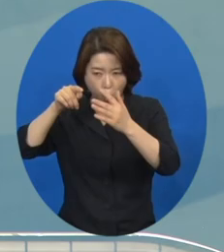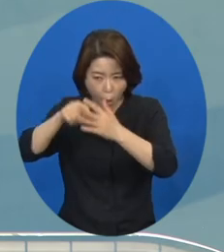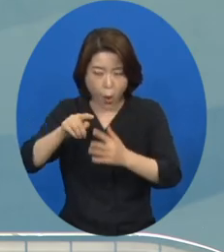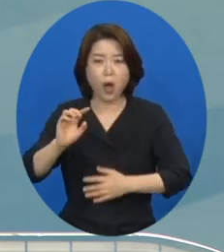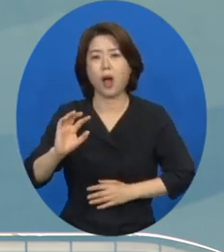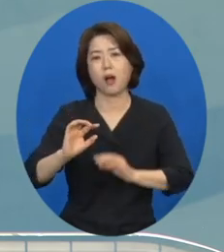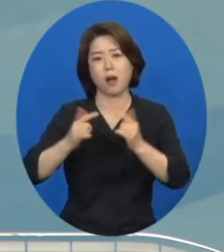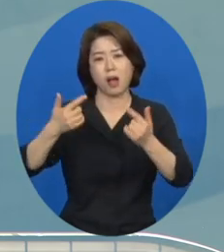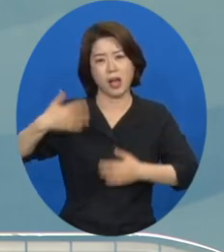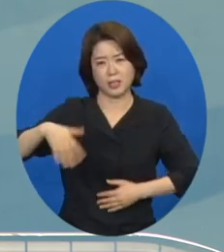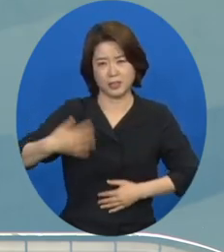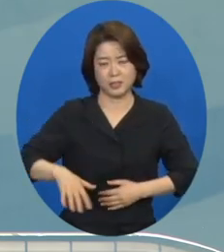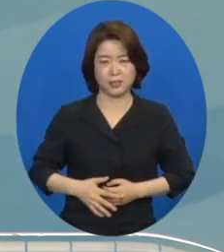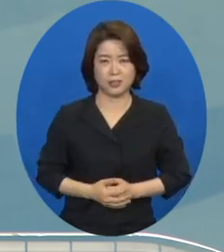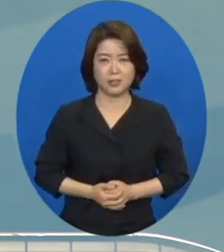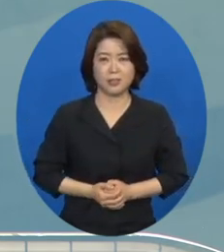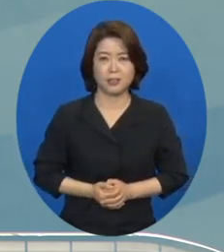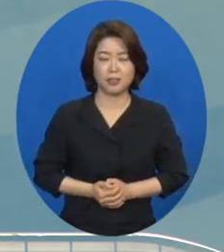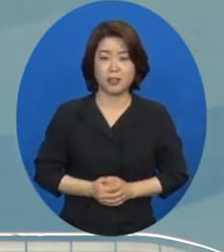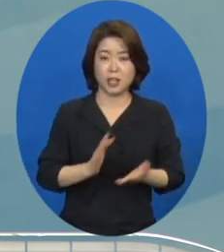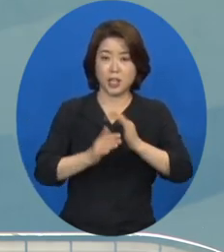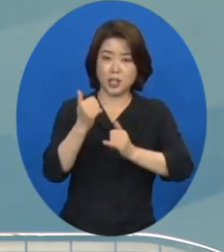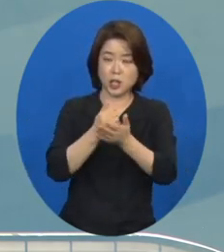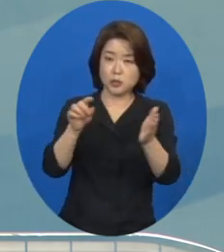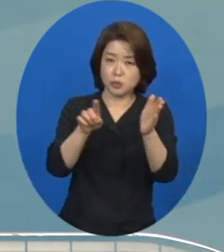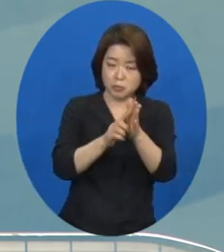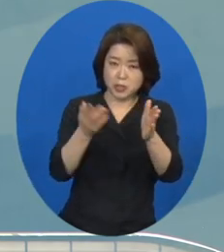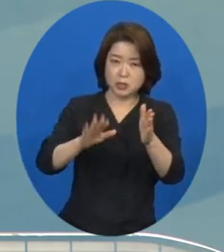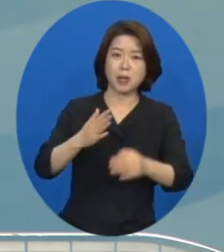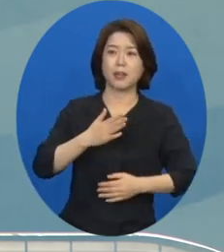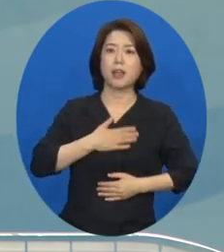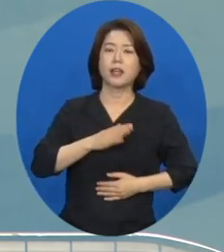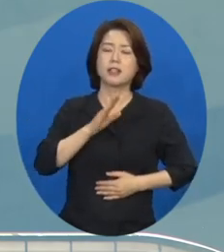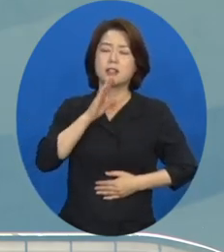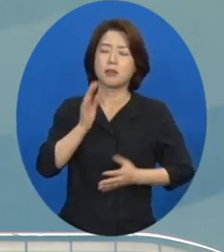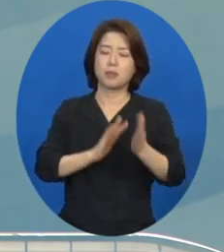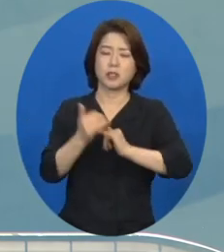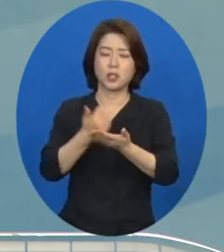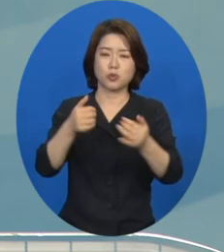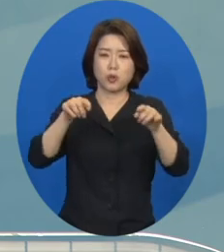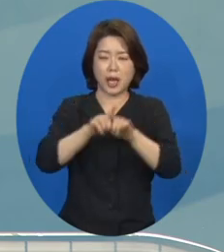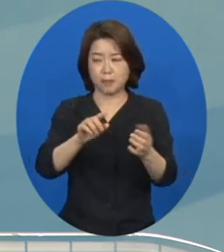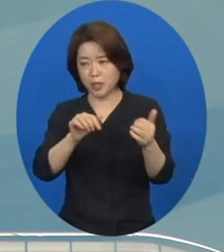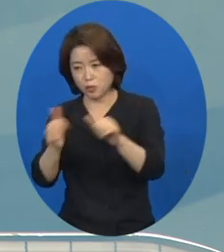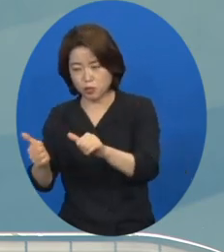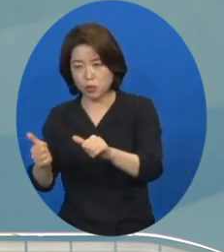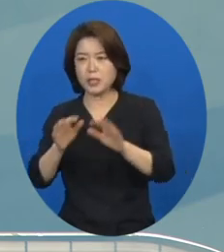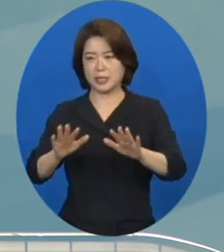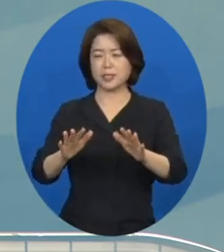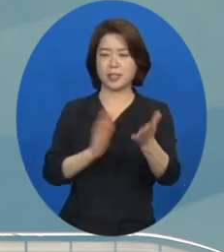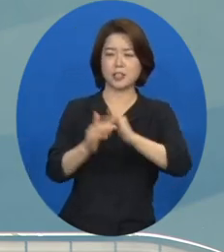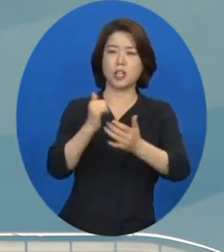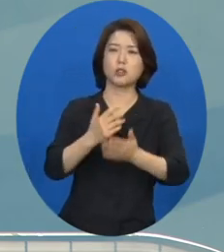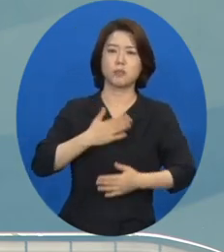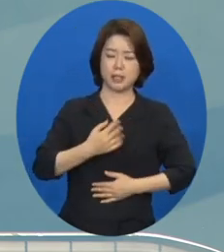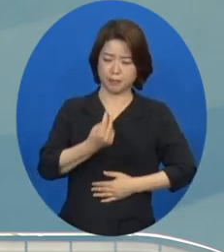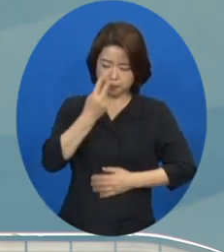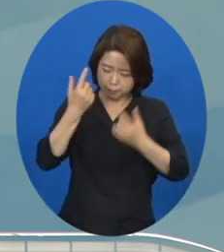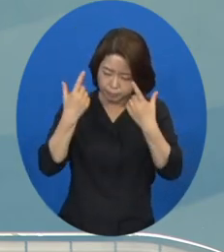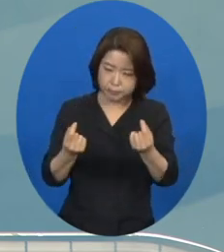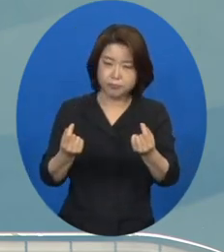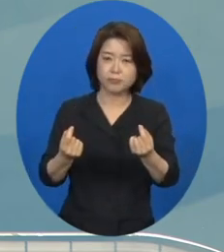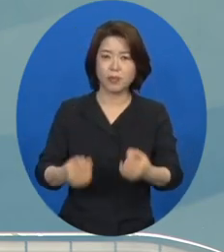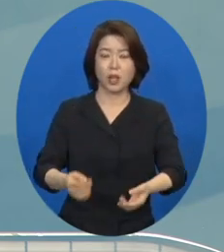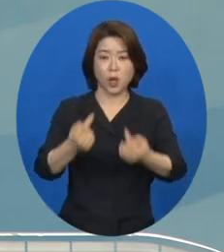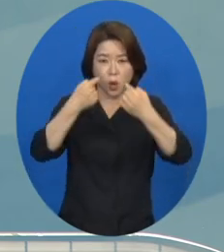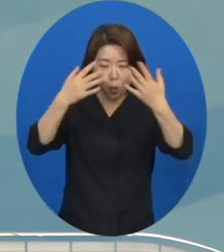예수를 믿어도 정말 나는 예수님과 함께 죽었습니다, 이제는 예수님이 내 생명이십니다,